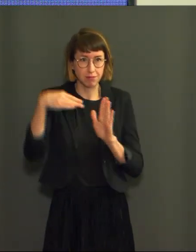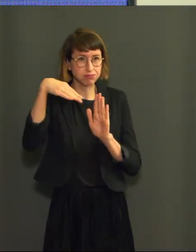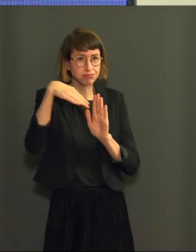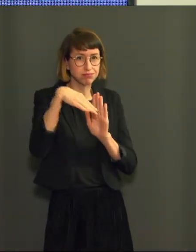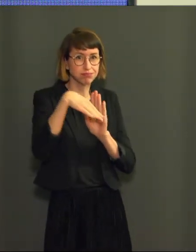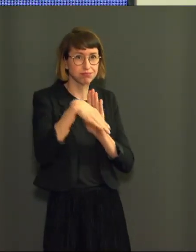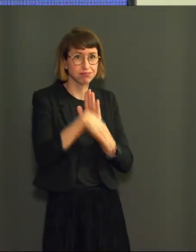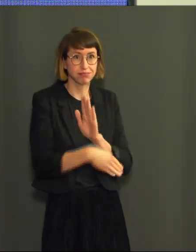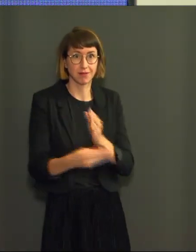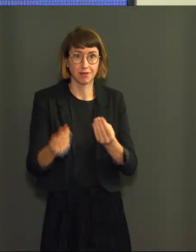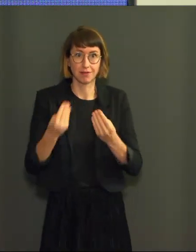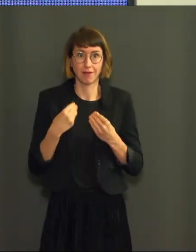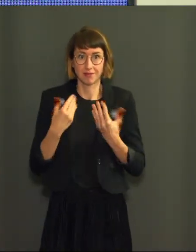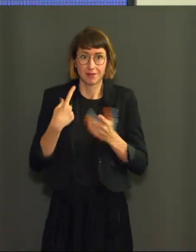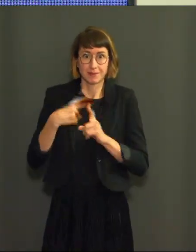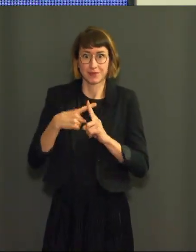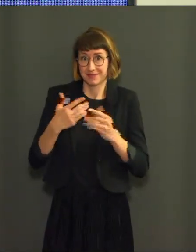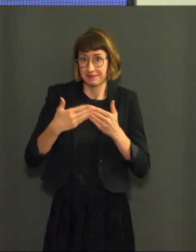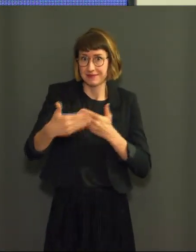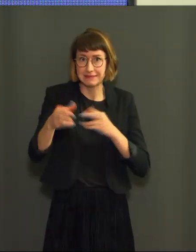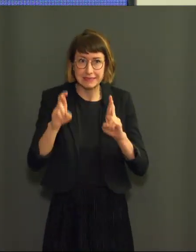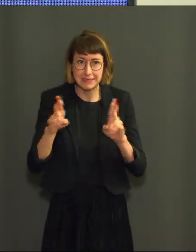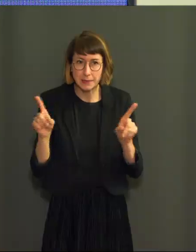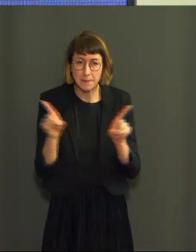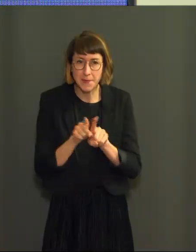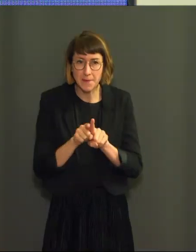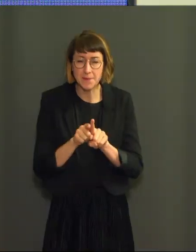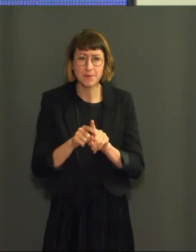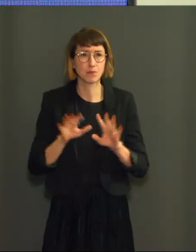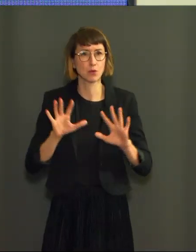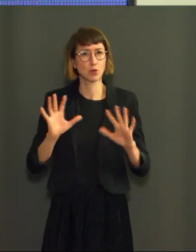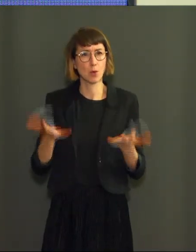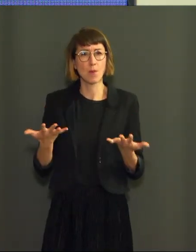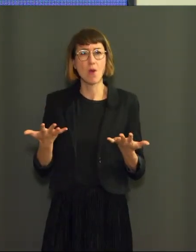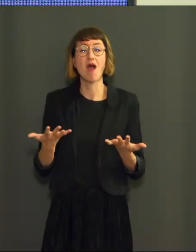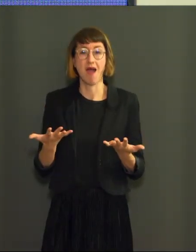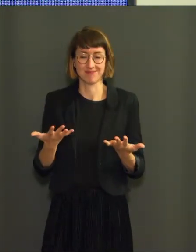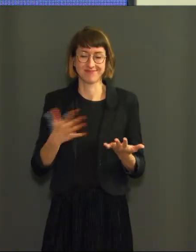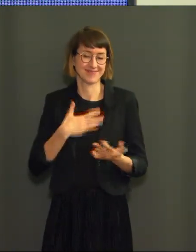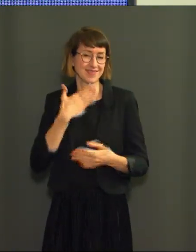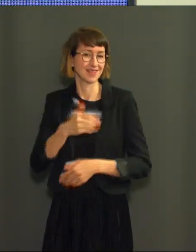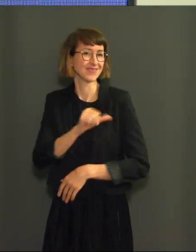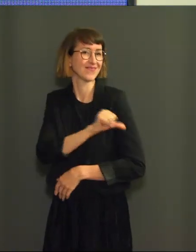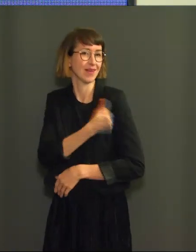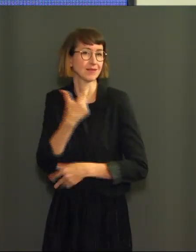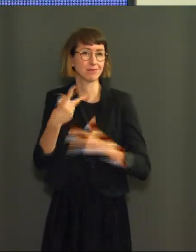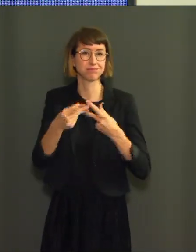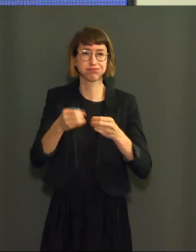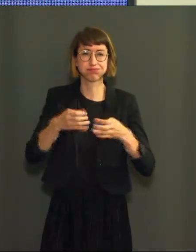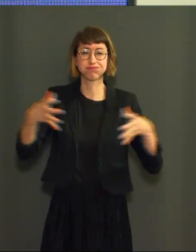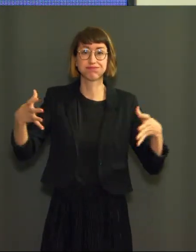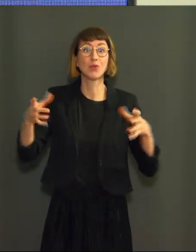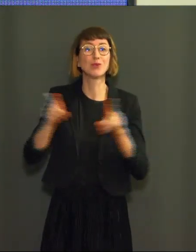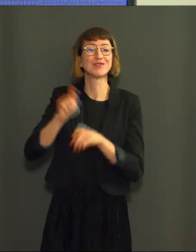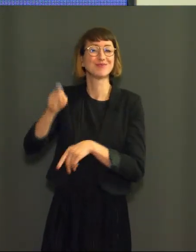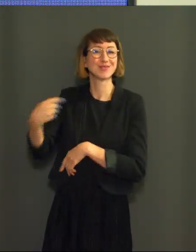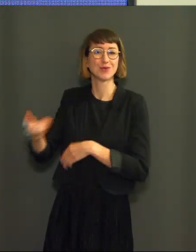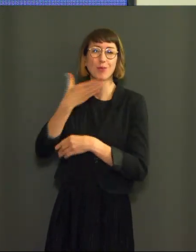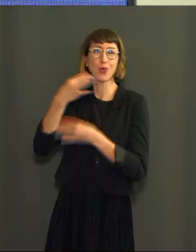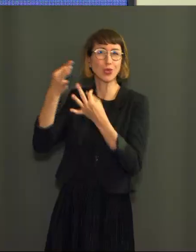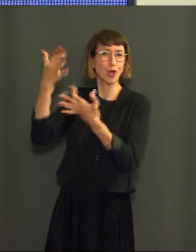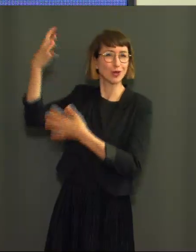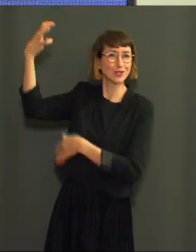et ceci grâce à l'avancée de la campagne de vaccination et aussi, n'en doutons pas, grâce au beau temps. Ceci étant,